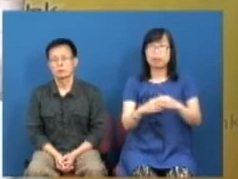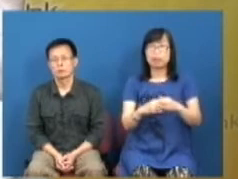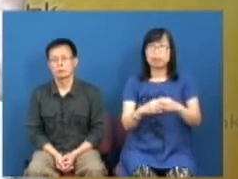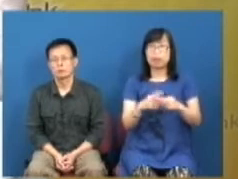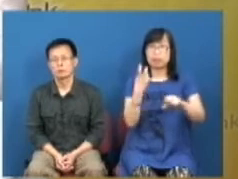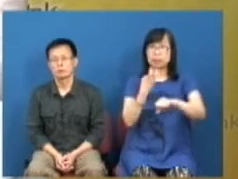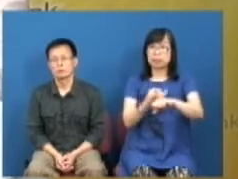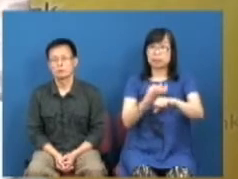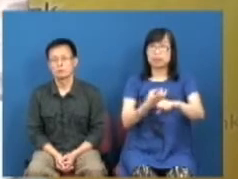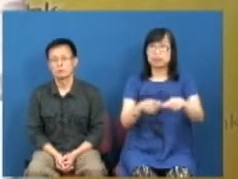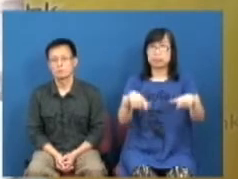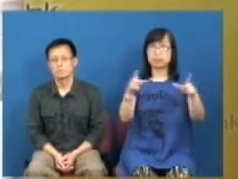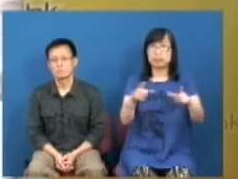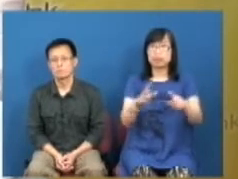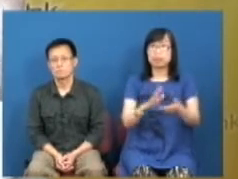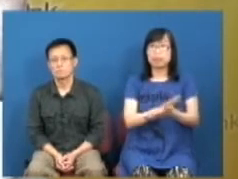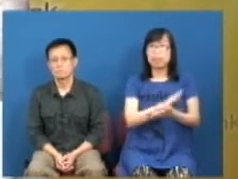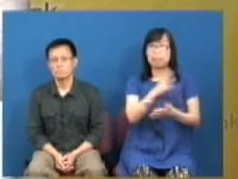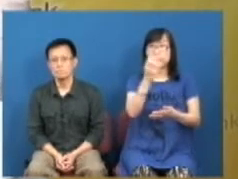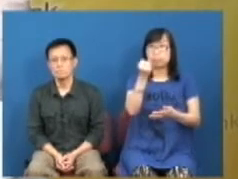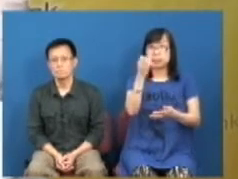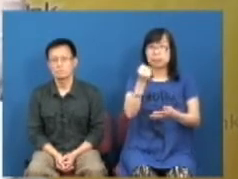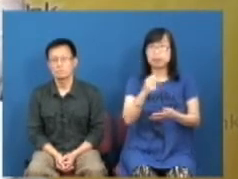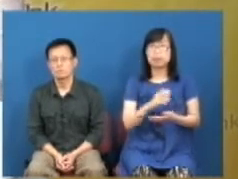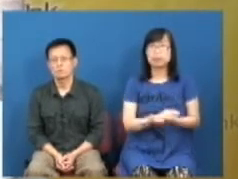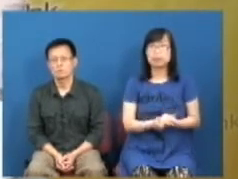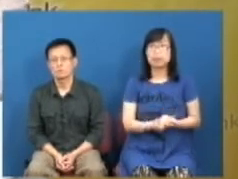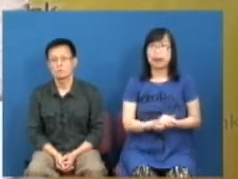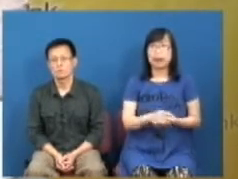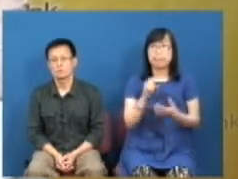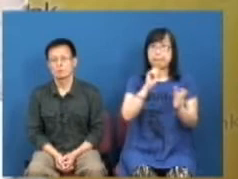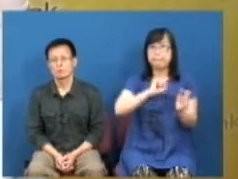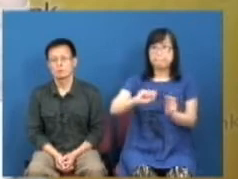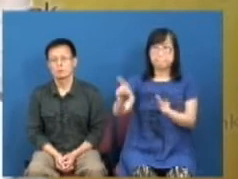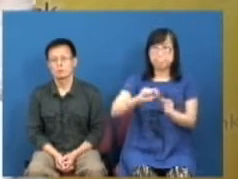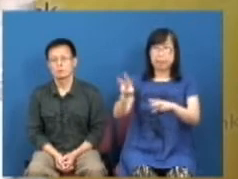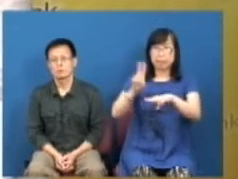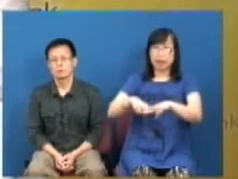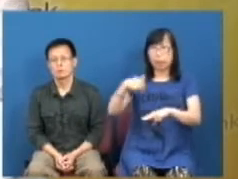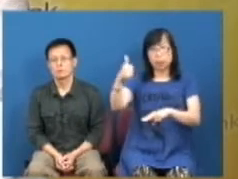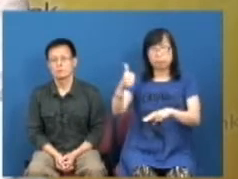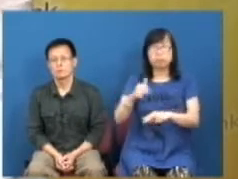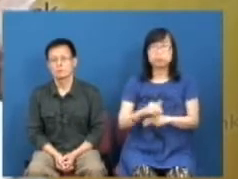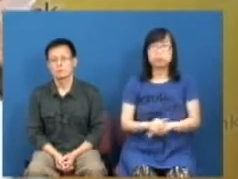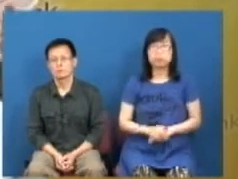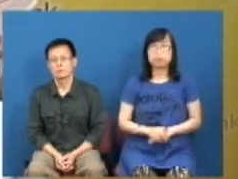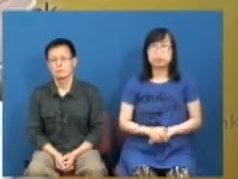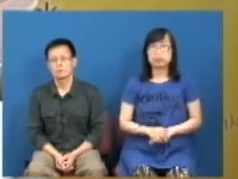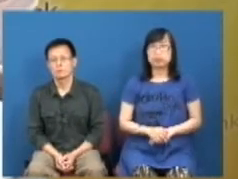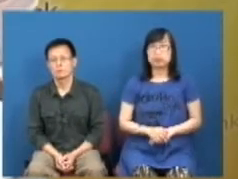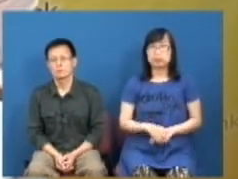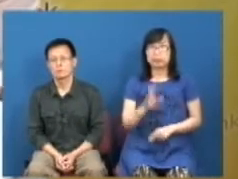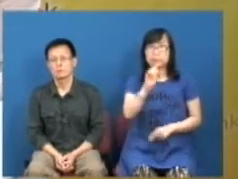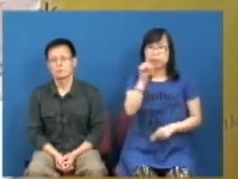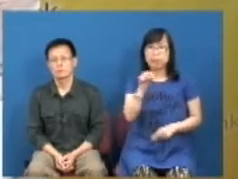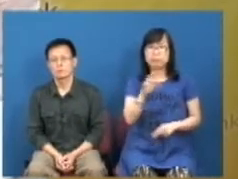壽命咧都係平均係50年嘅啫，咁當然就比我哋嘅祖國嚇比較好啲。咁但係點解唔可以好